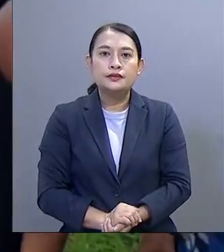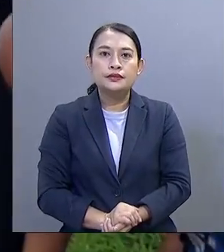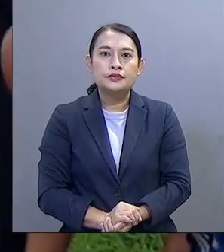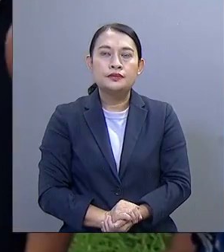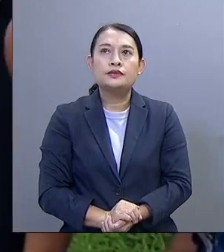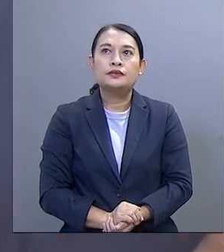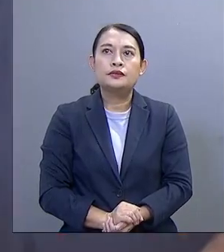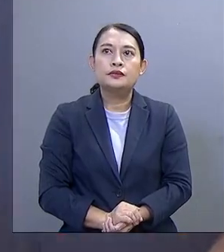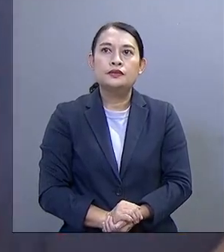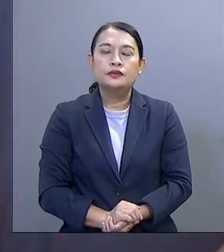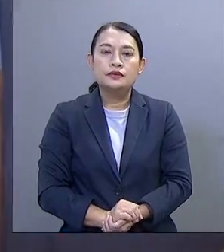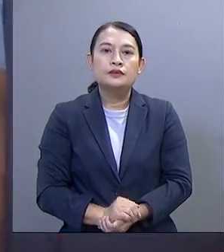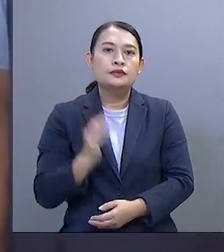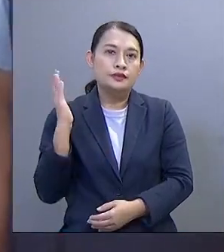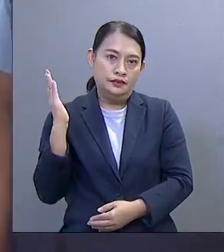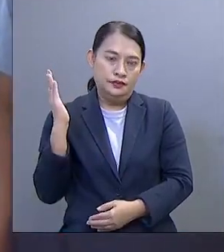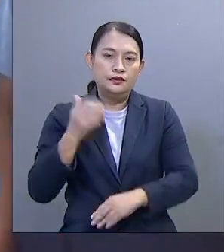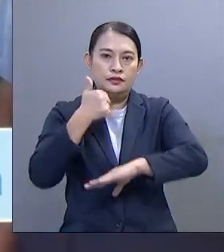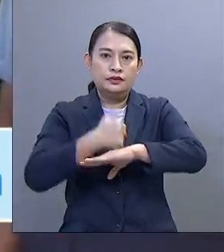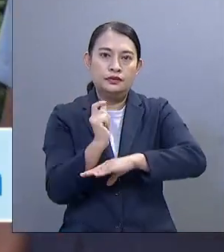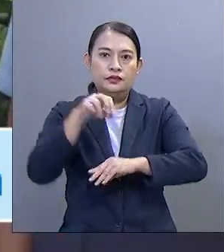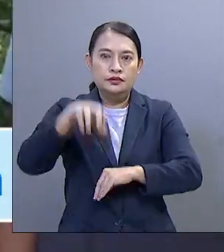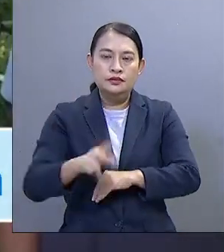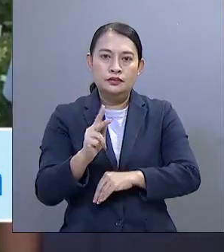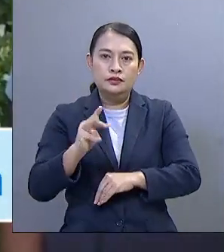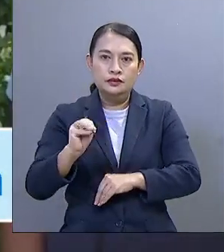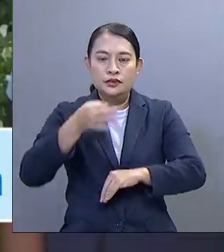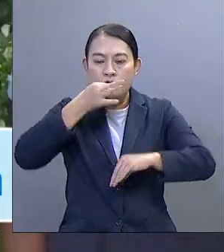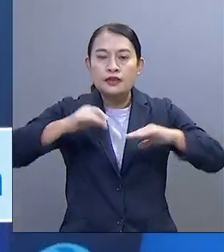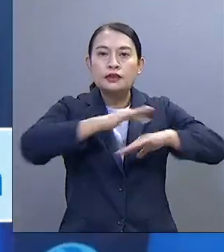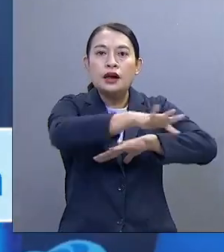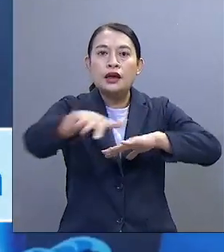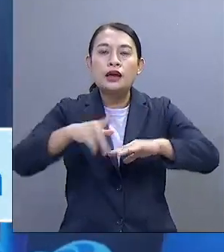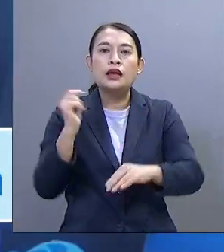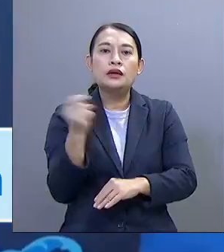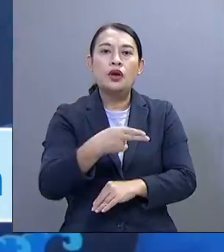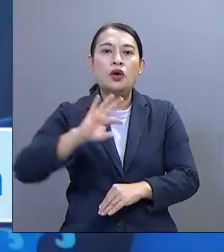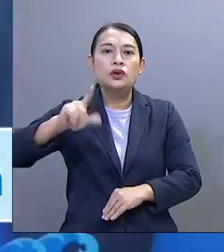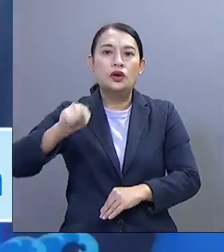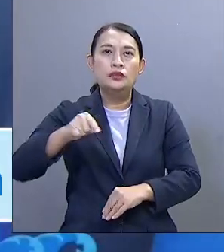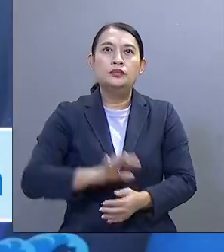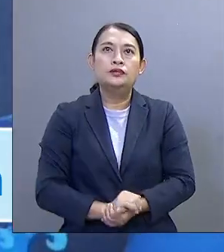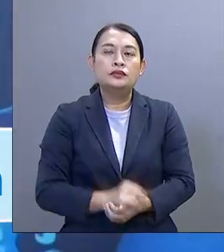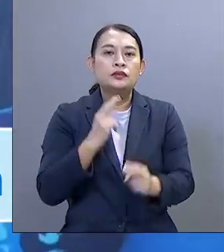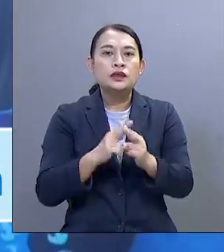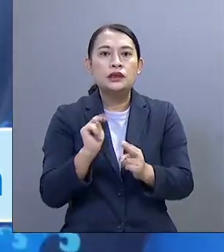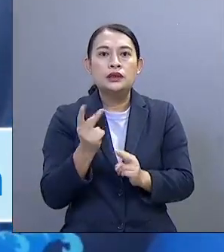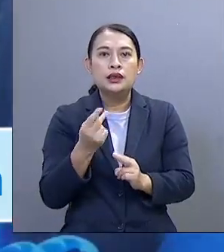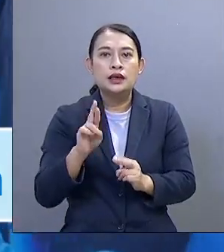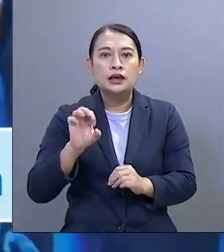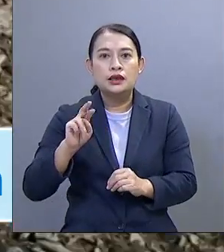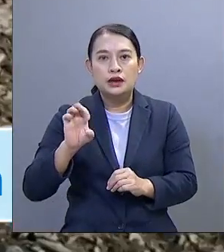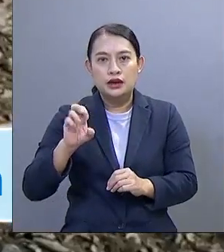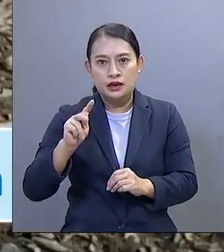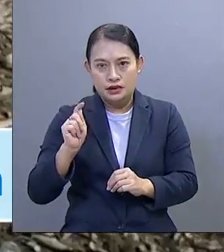ในอัทภพลเจริชนษาค่ะ ท่านเป็นอธิบดีกรม ทางทะเล รัชัยฟังอวทอชอพรอมนาย นักคริน ยอแสงรัฏ